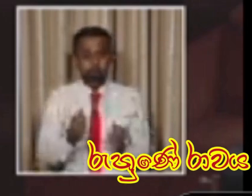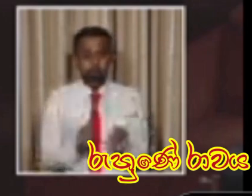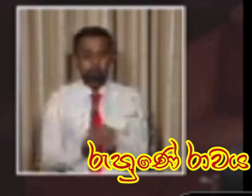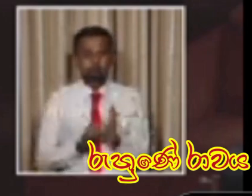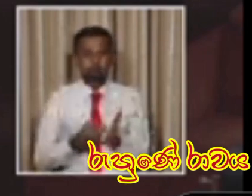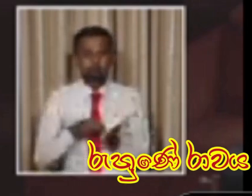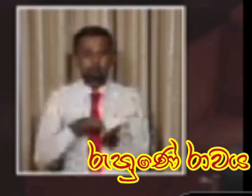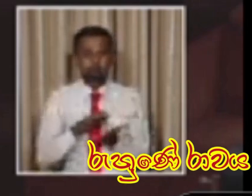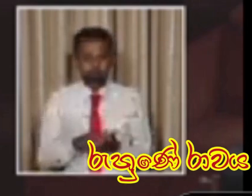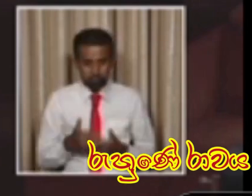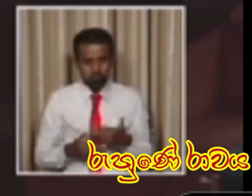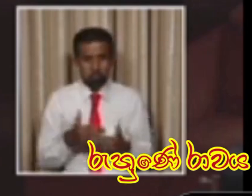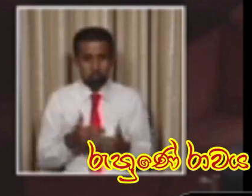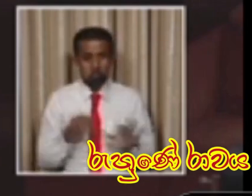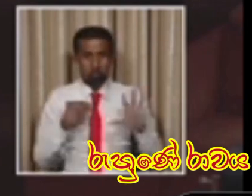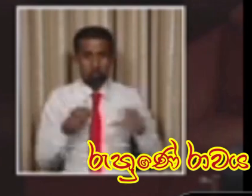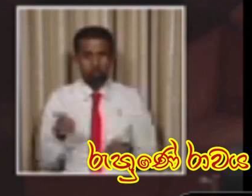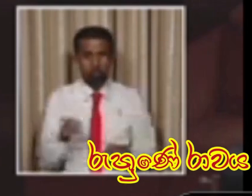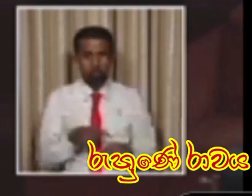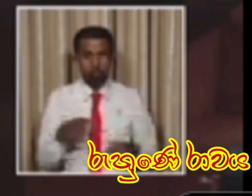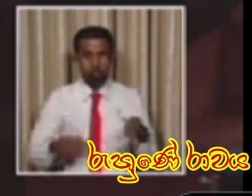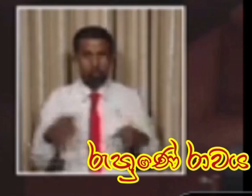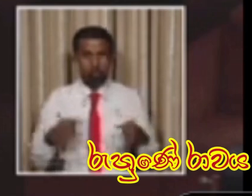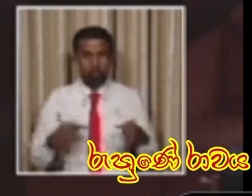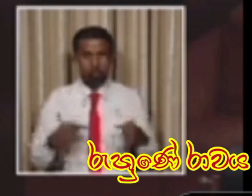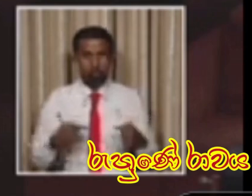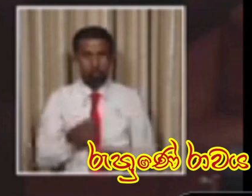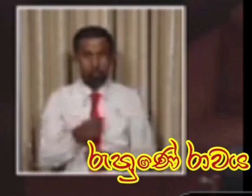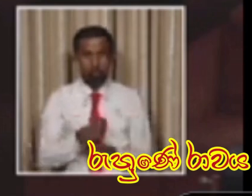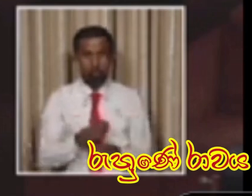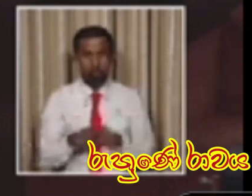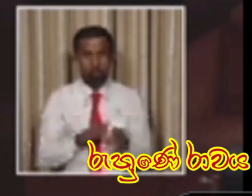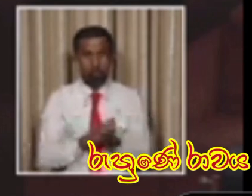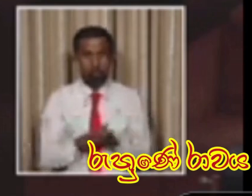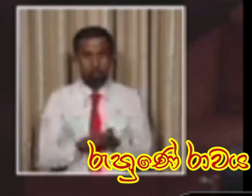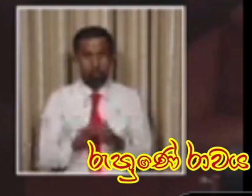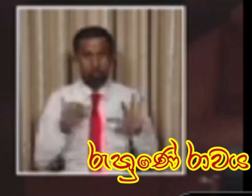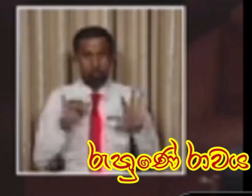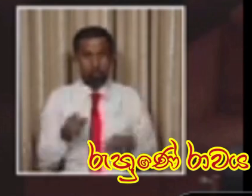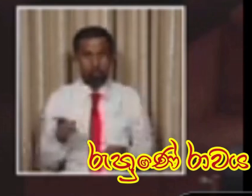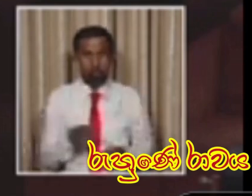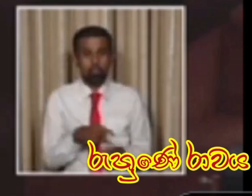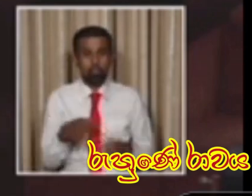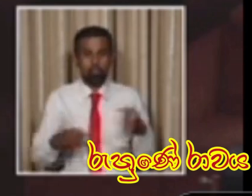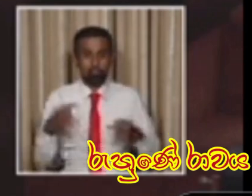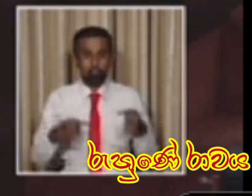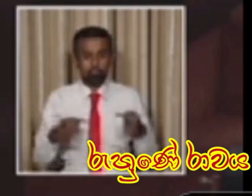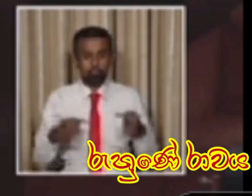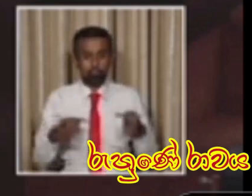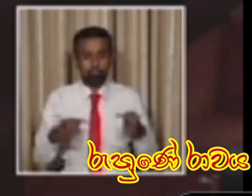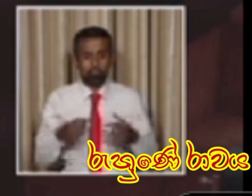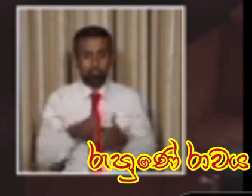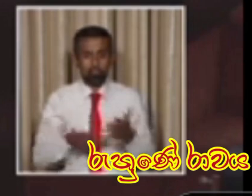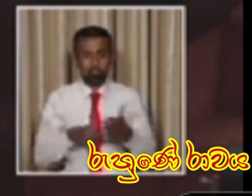දෙන්න. 6 වෙනිදාට විවාදෙට නියමිතලා තියෙනවා. ආණ්ඩුව හැටියට අපි සූදානම් 6 වෙනිදා විවාදෙටත් 6 වෙනිදා ඒ සඳහා අවශ්‍ය